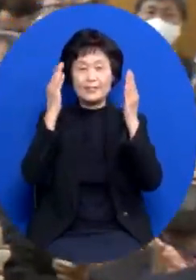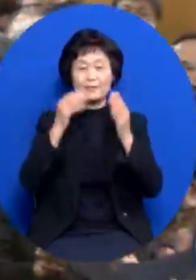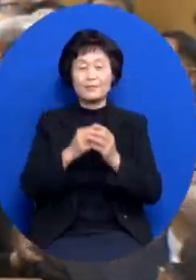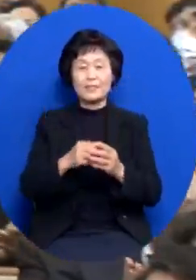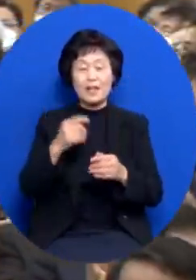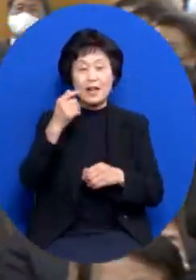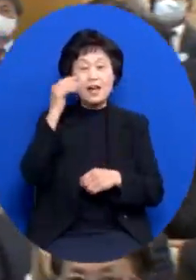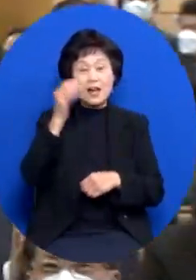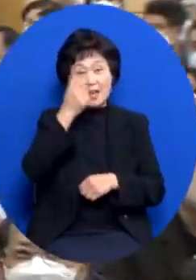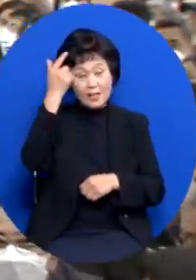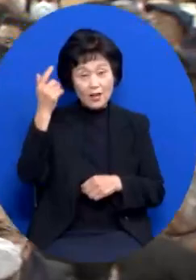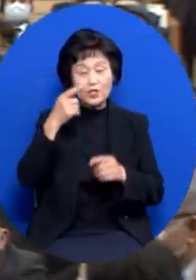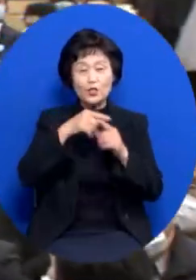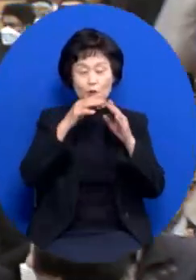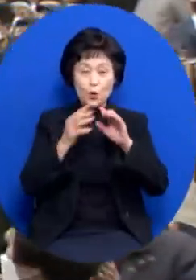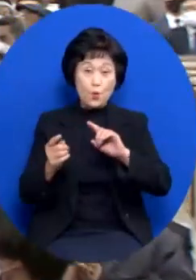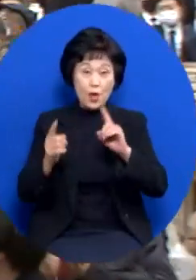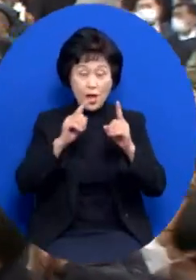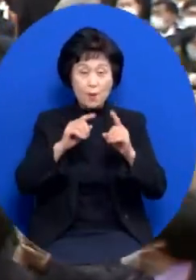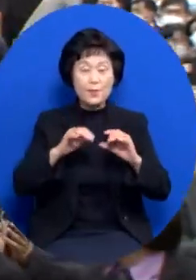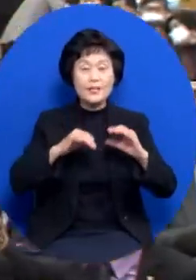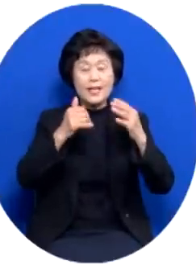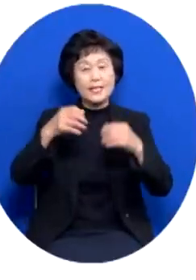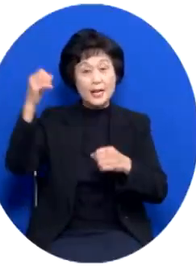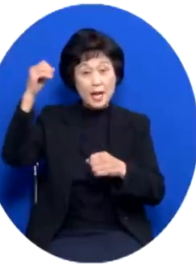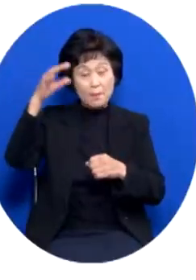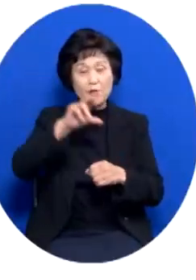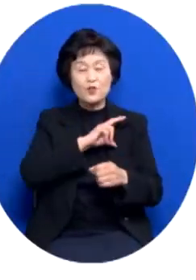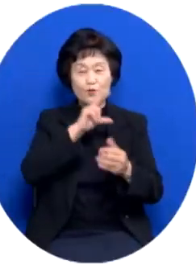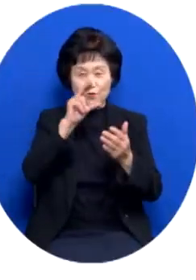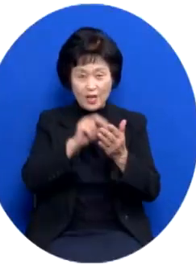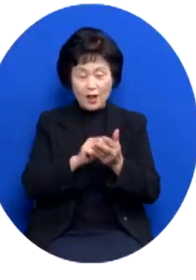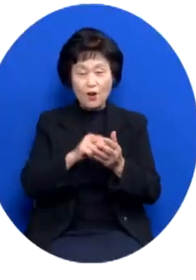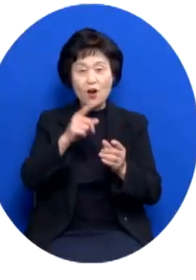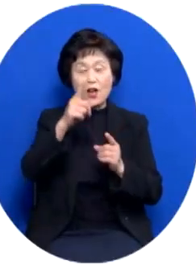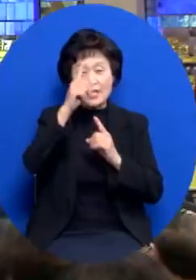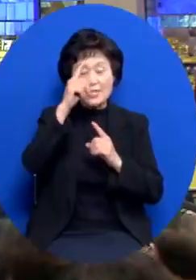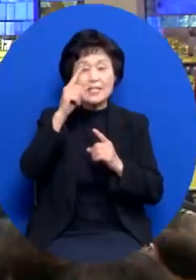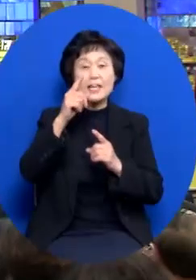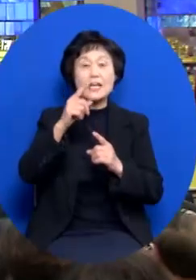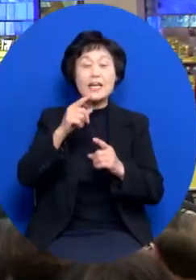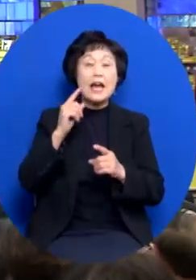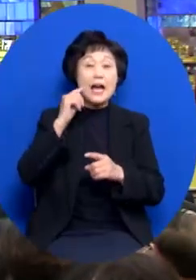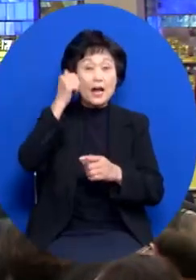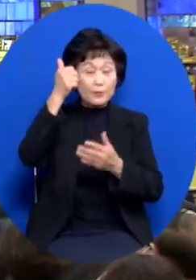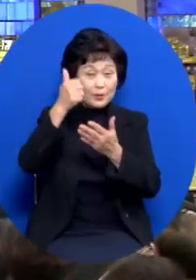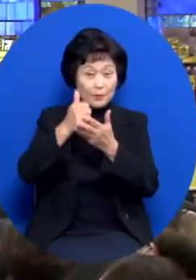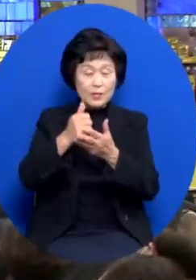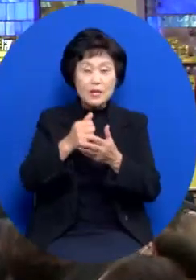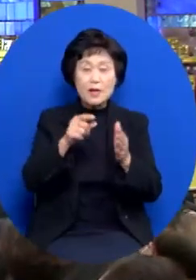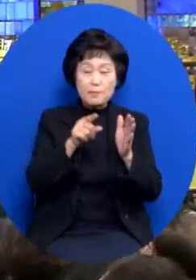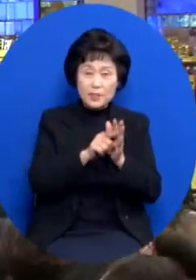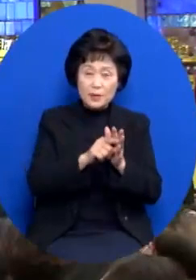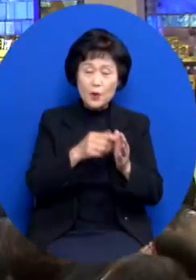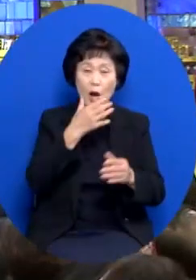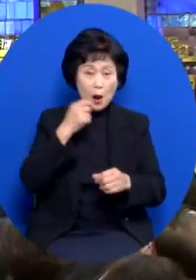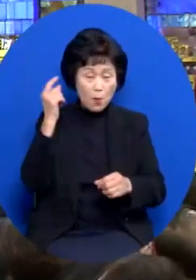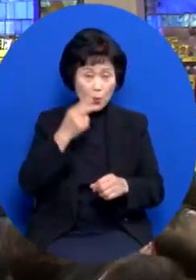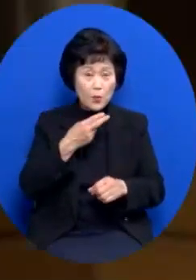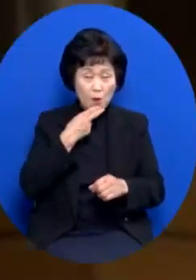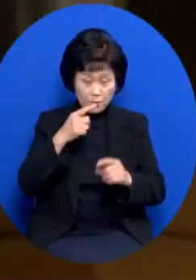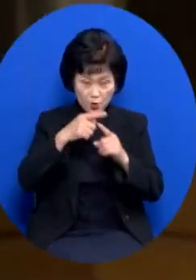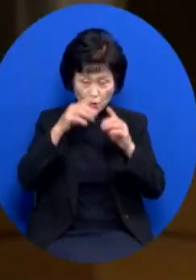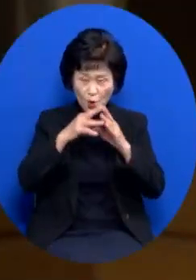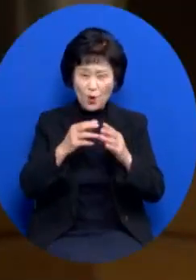영성, 교회 회복과 세상의 빛을 주제로 개회한 총회에서 이철 감독회장은 믿음과 복음이 없는 교회는 생명력을